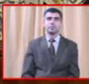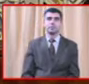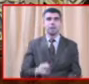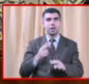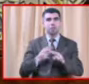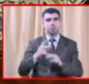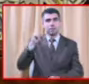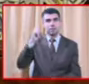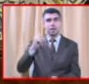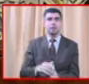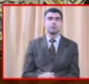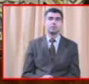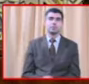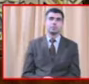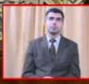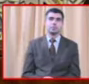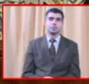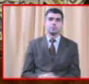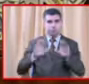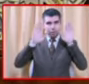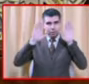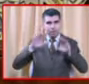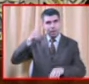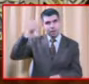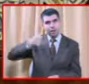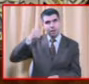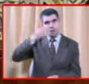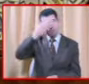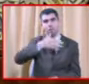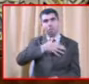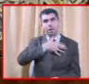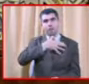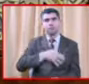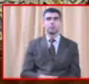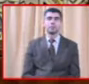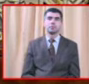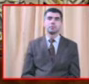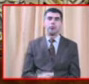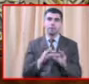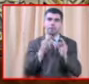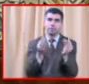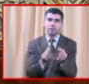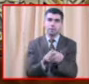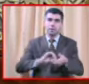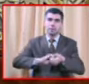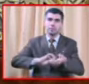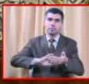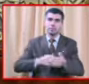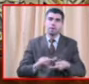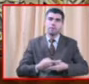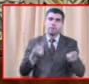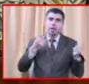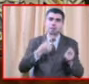بسم الله الرحمن الرحيم، والصلاة والسلام على أشرف المرسلين وعلى آله وصحبه أجمعين. افتتحت